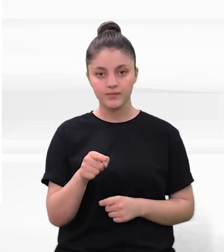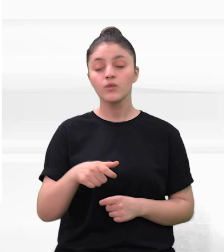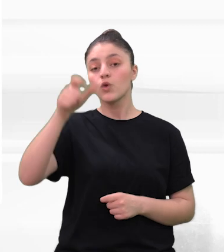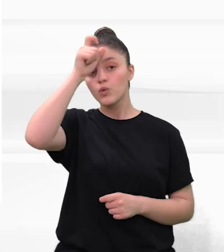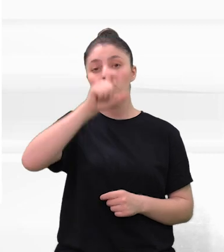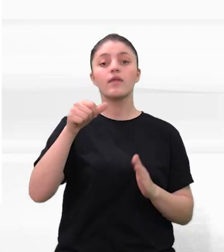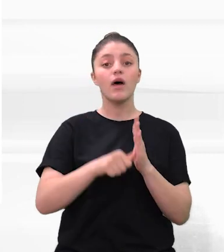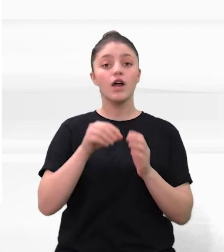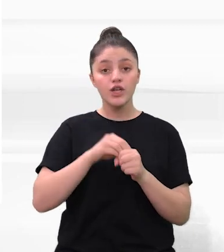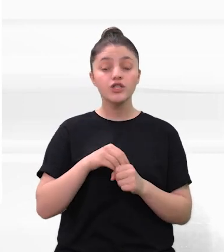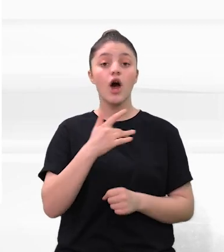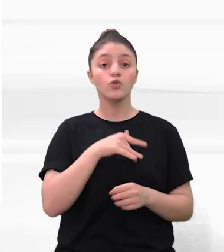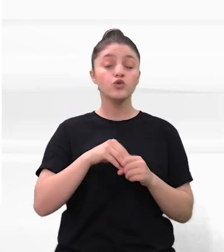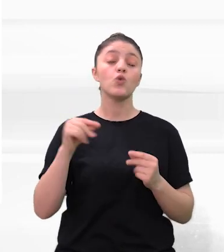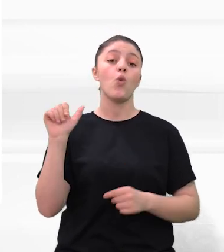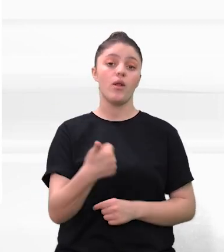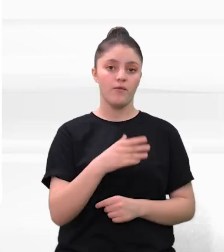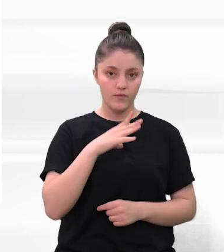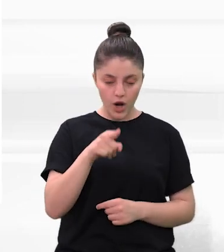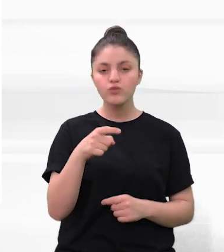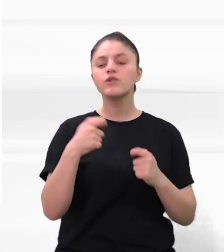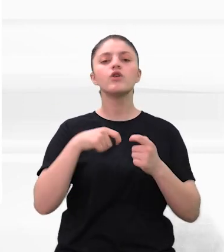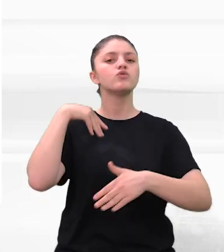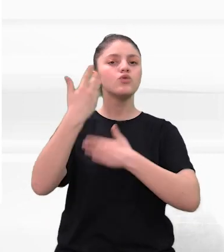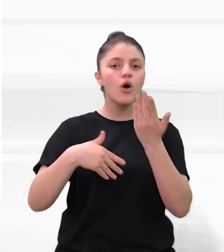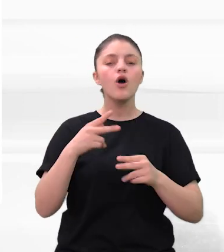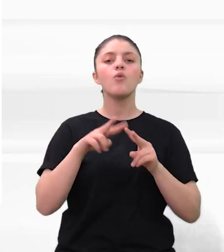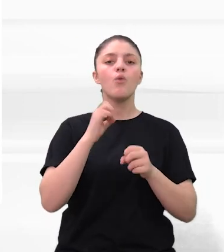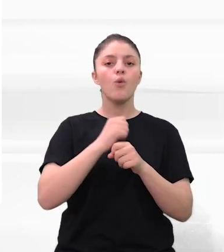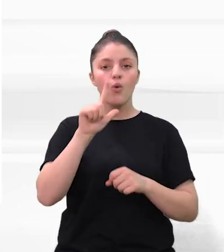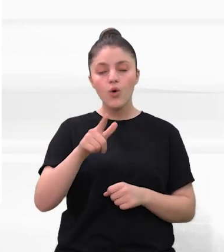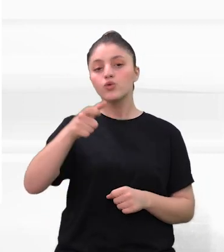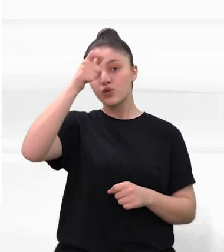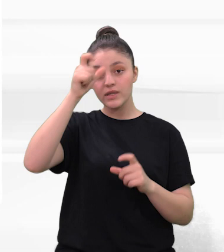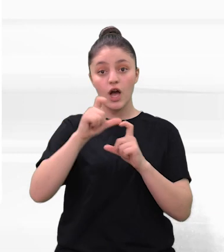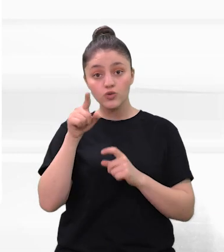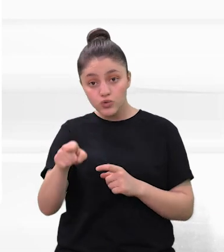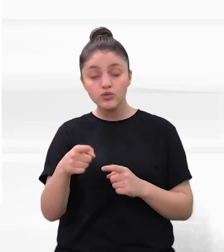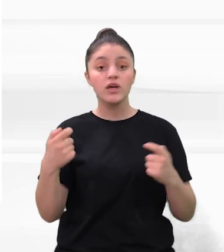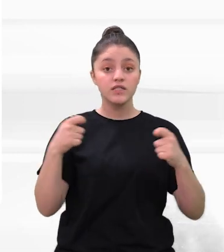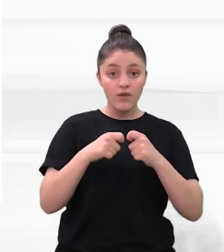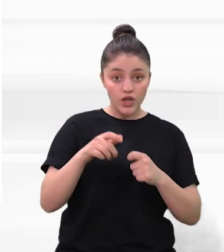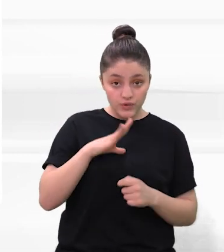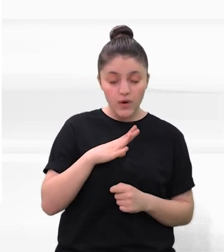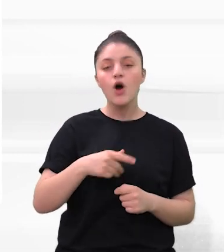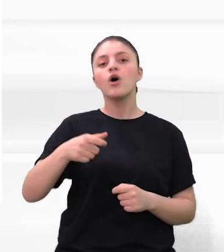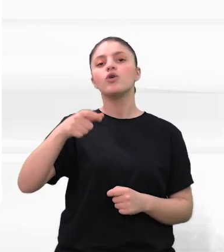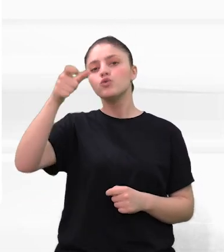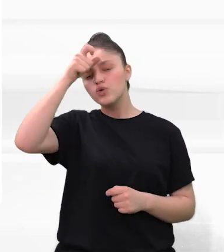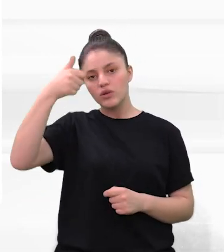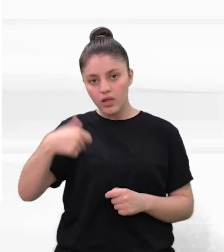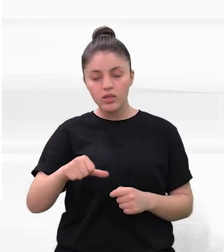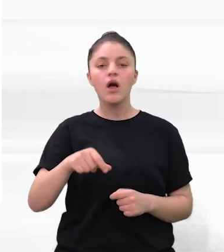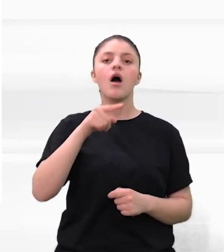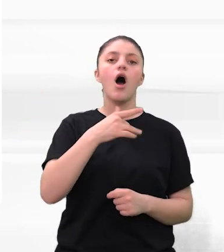Türkiye tarafından oldu açıdan çok önemli bir savaş bu savaşta bulamadık cesetleri karşı karşıya gelmiş ve Türkiye seçme savaşı kaybetmiş oldu